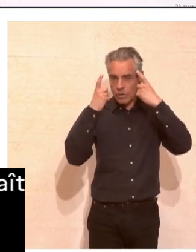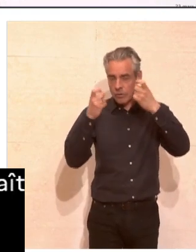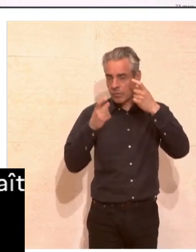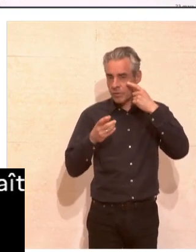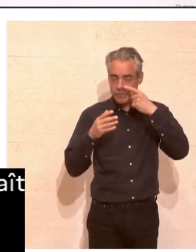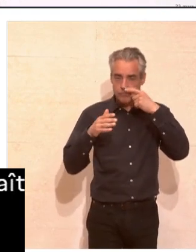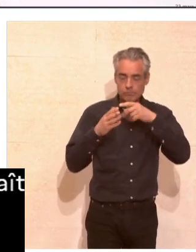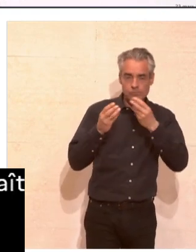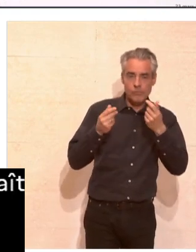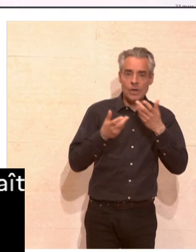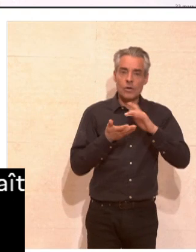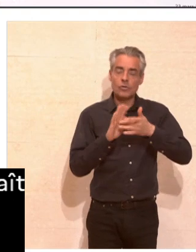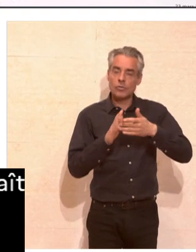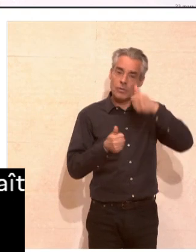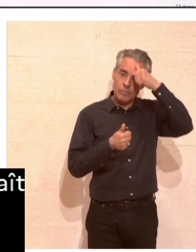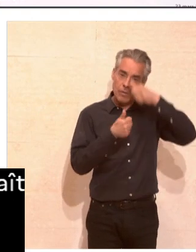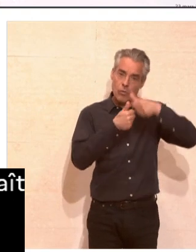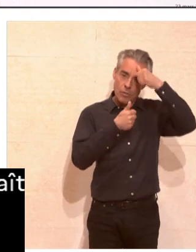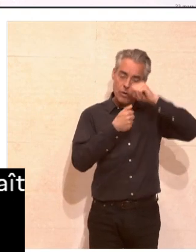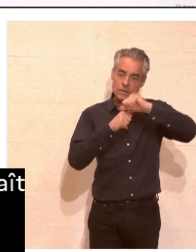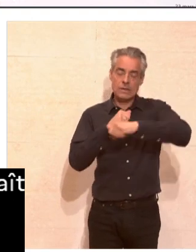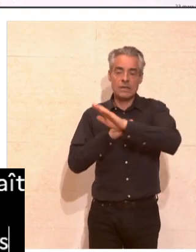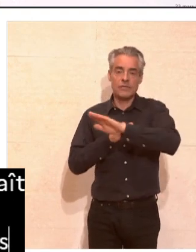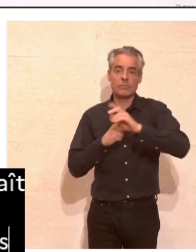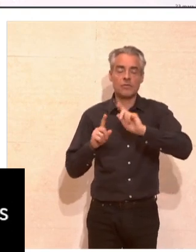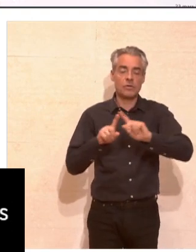dans à peu près tous les types de mémoire, si